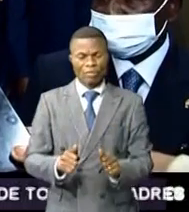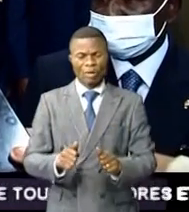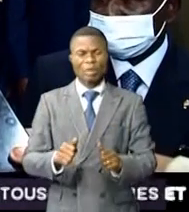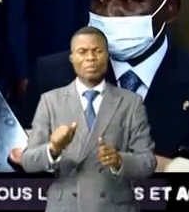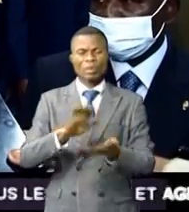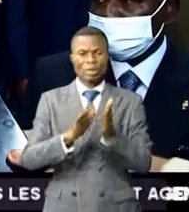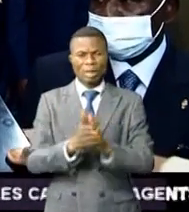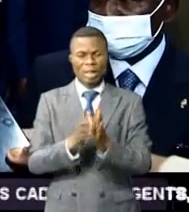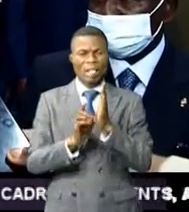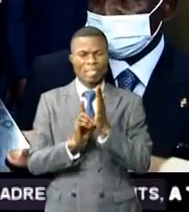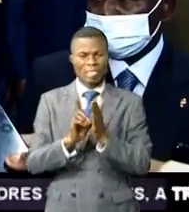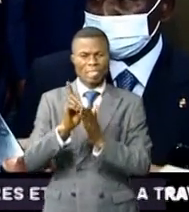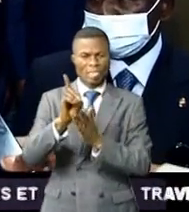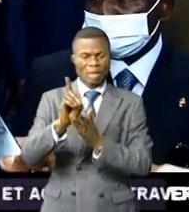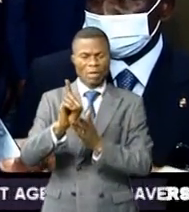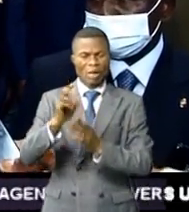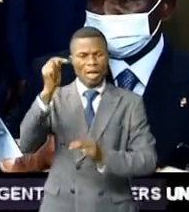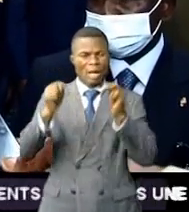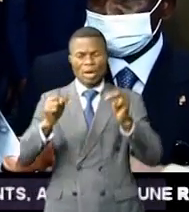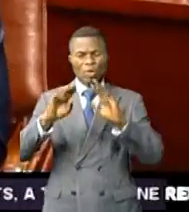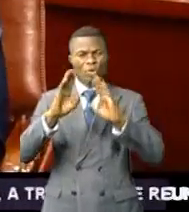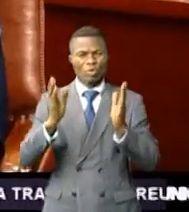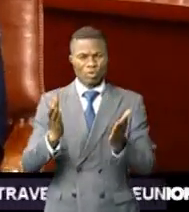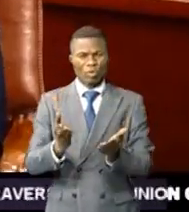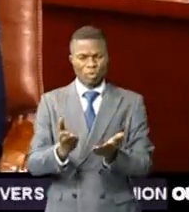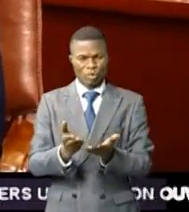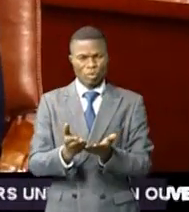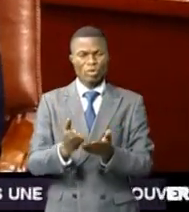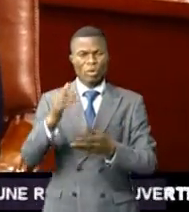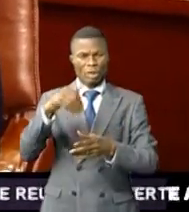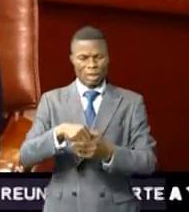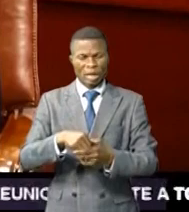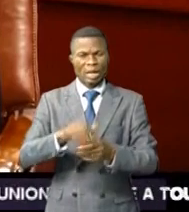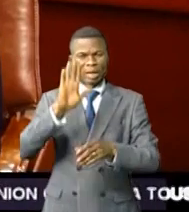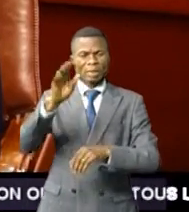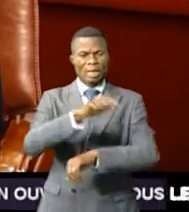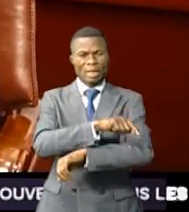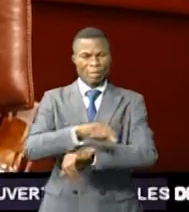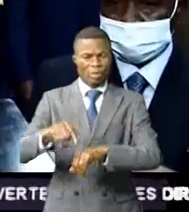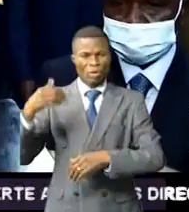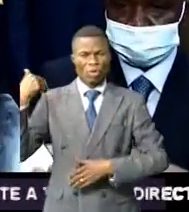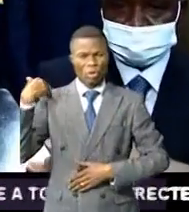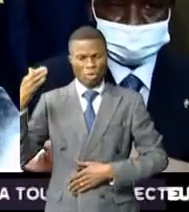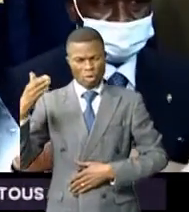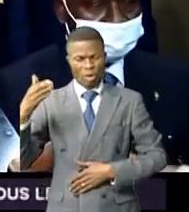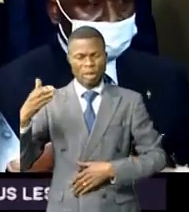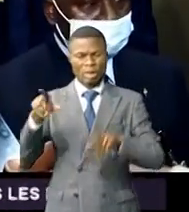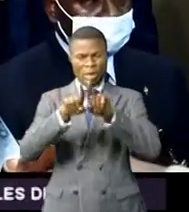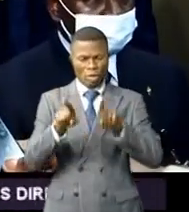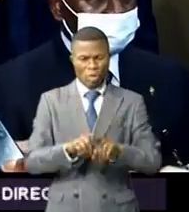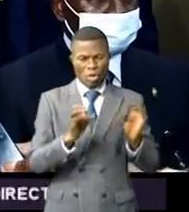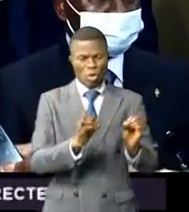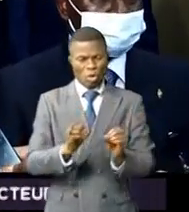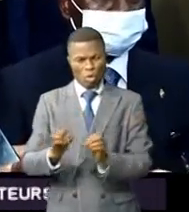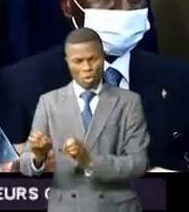et qui a son rôle à tous les niveaux dans ces institutions qu'elle va